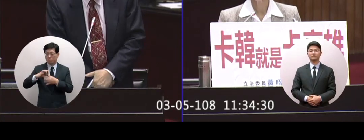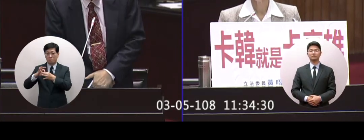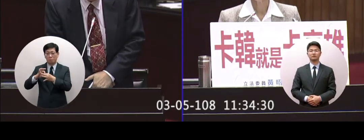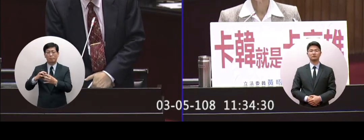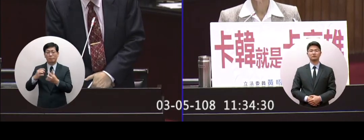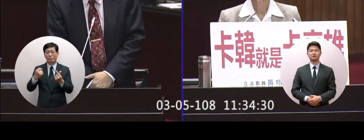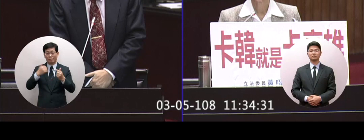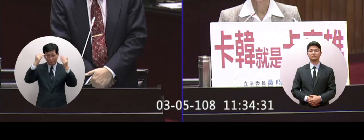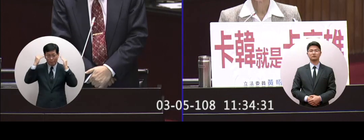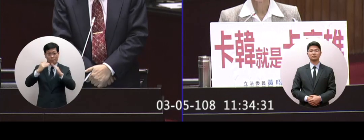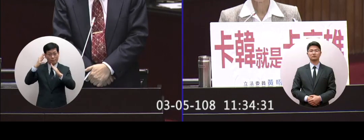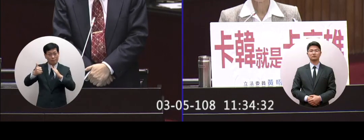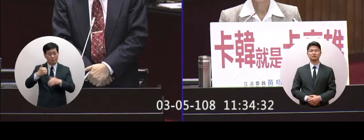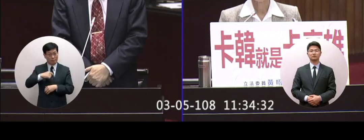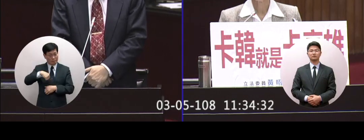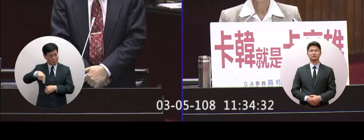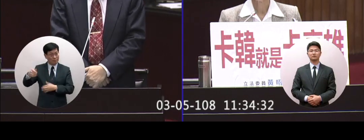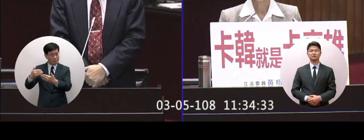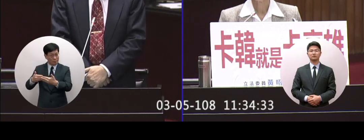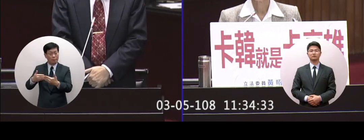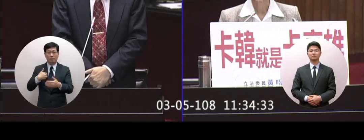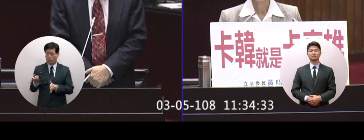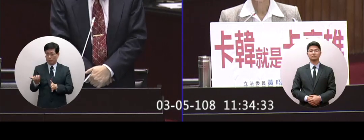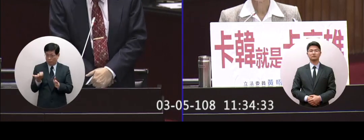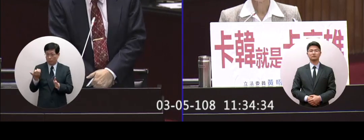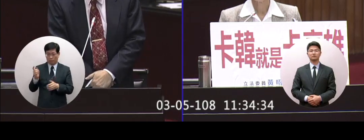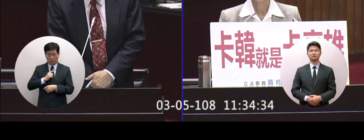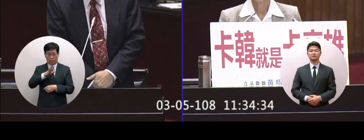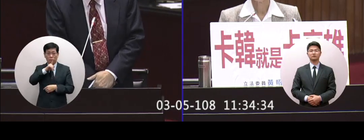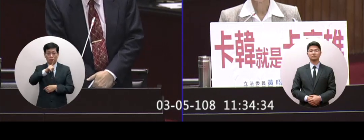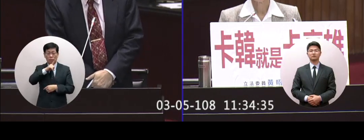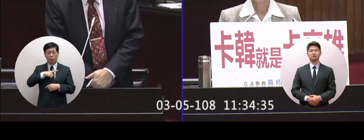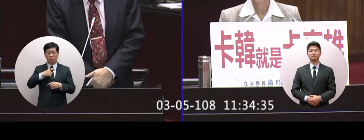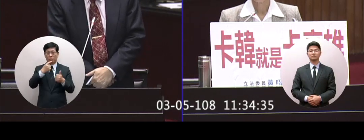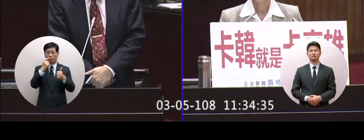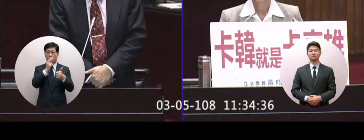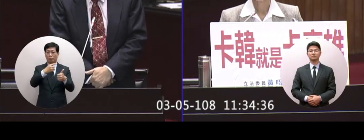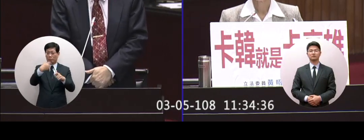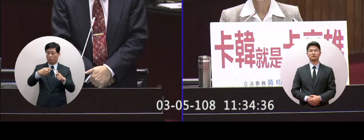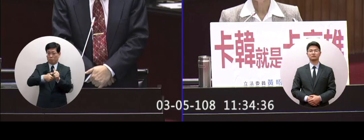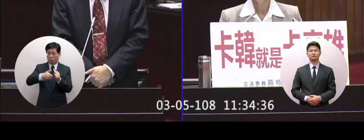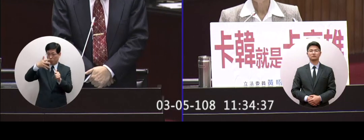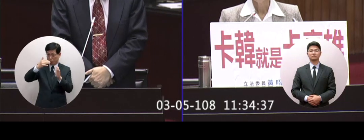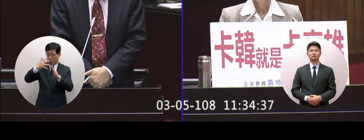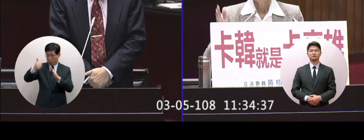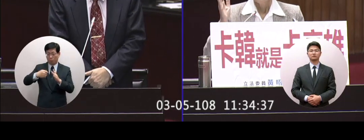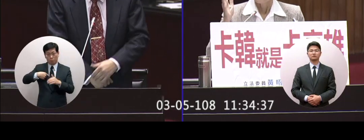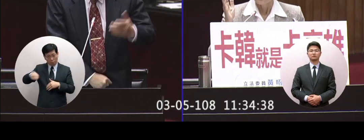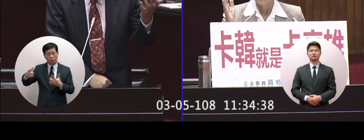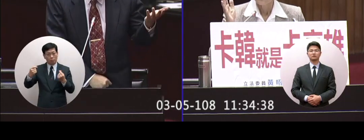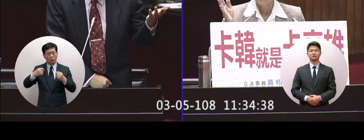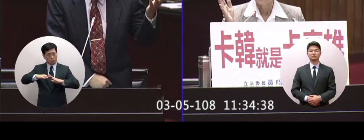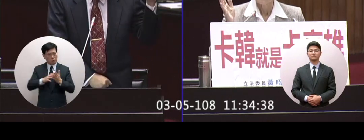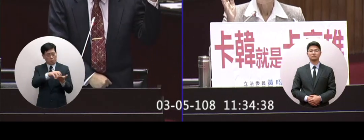比如这韩市长这次要去大陆，我们之前他有一个首发团，由叶副市长去，我们也很快在政